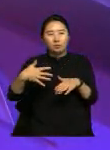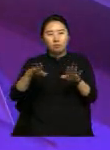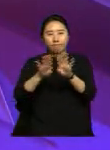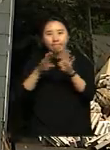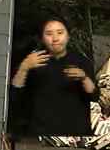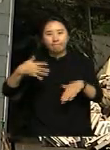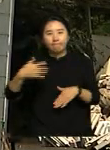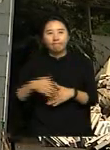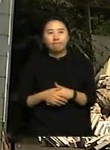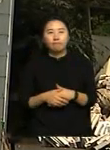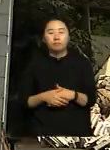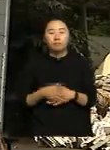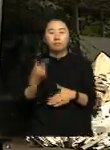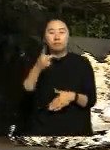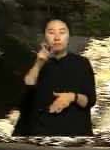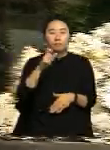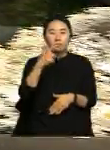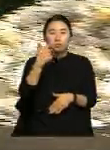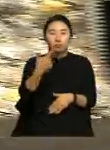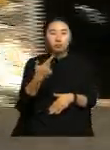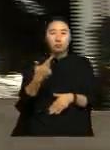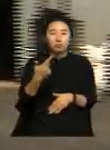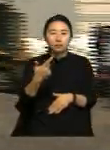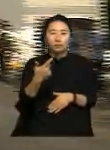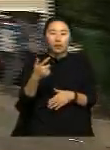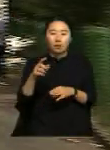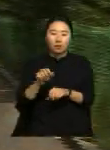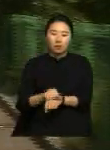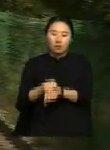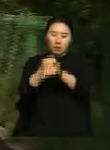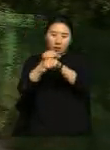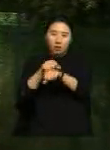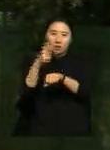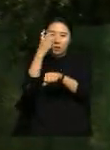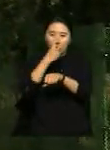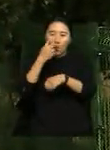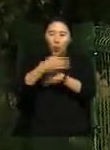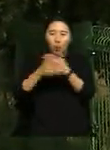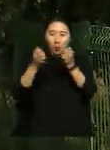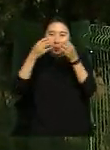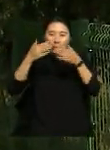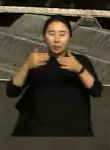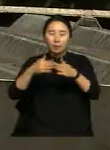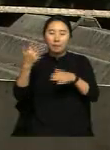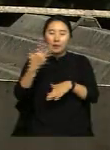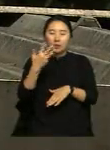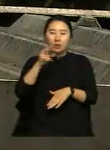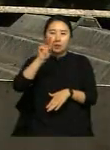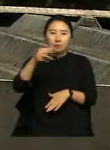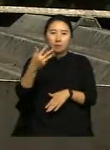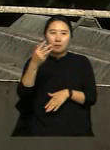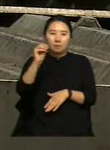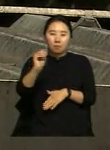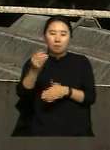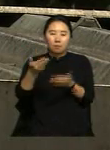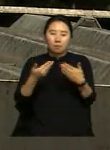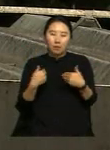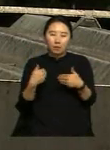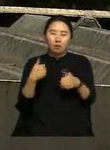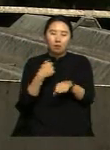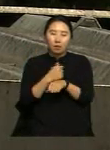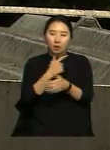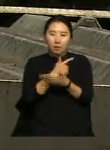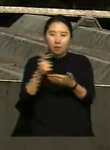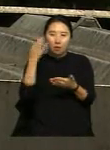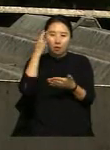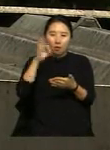아니고 2016년 퇴비 보관창고 신축 공사를 8,300여만 원에 도급받아